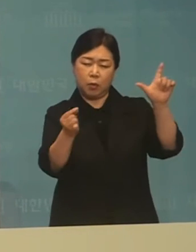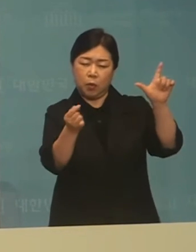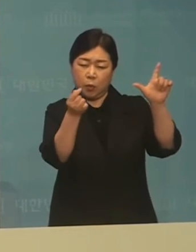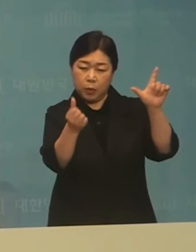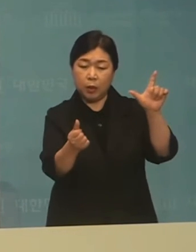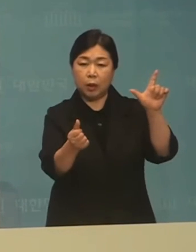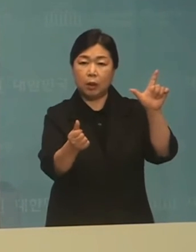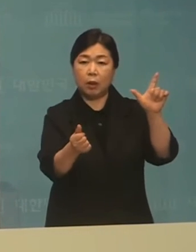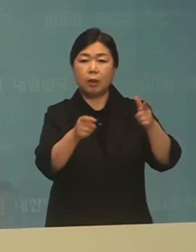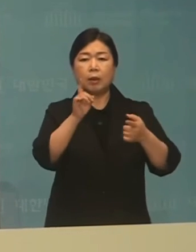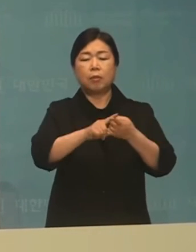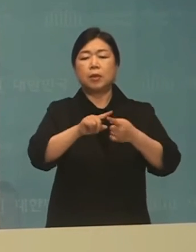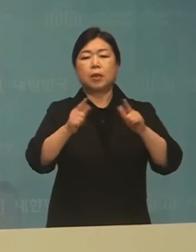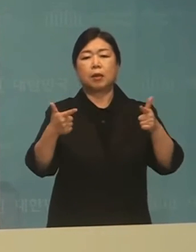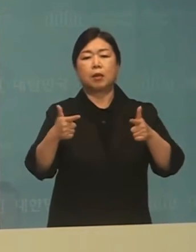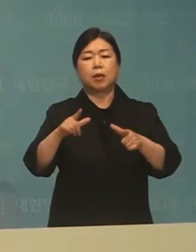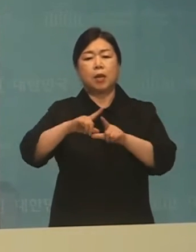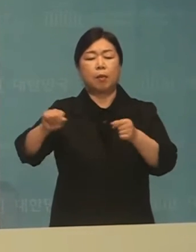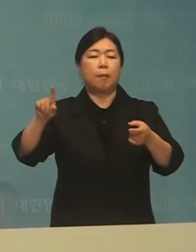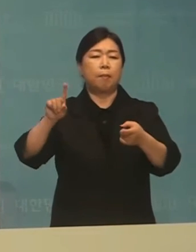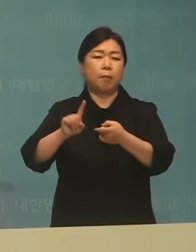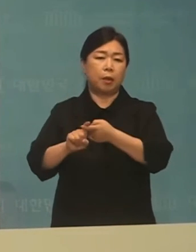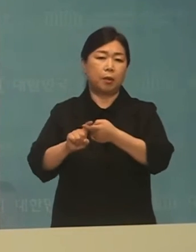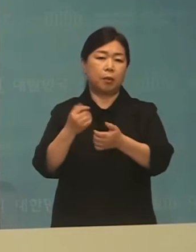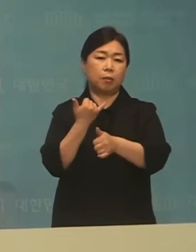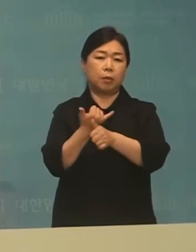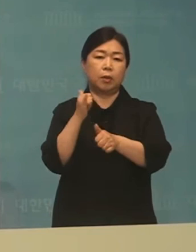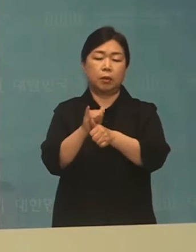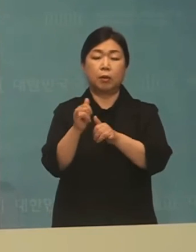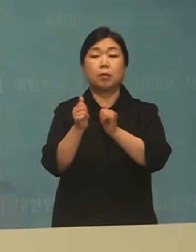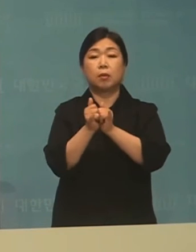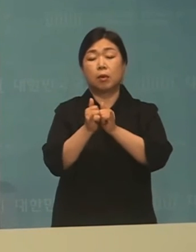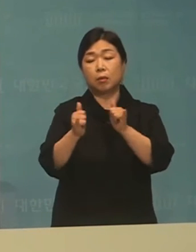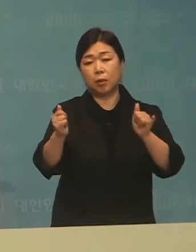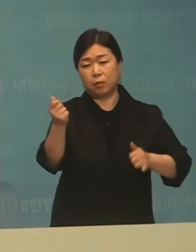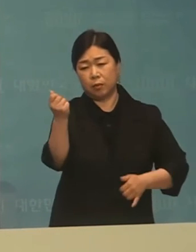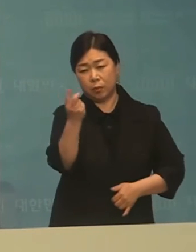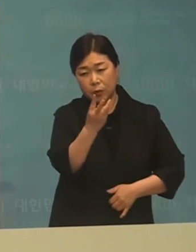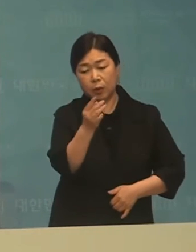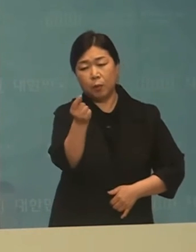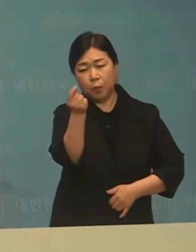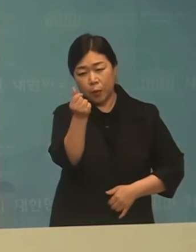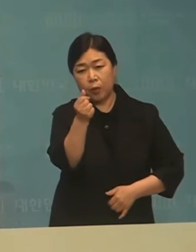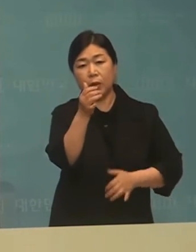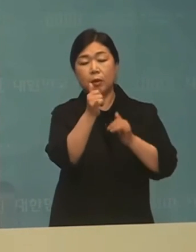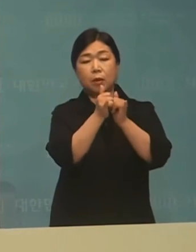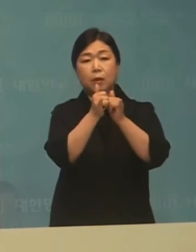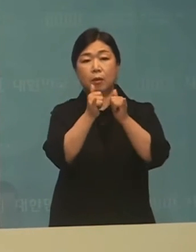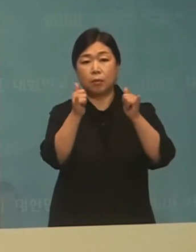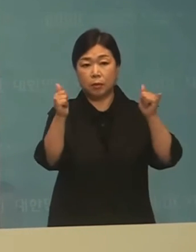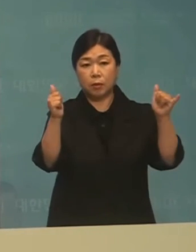않은 일베와 한몸이 된 그런 소수의